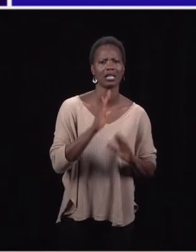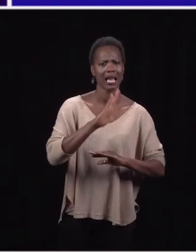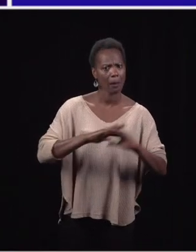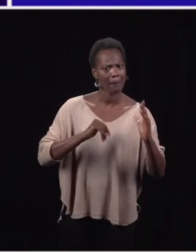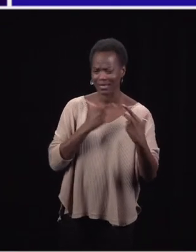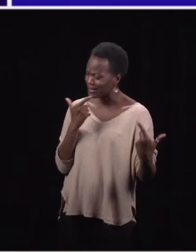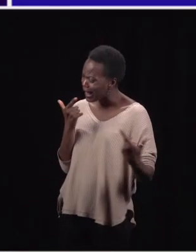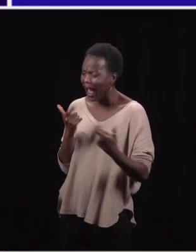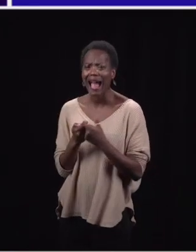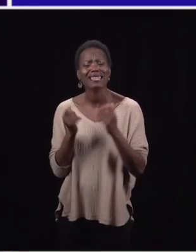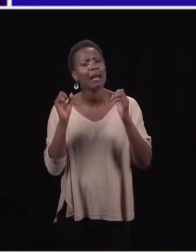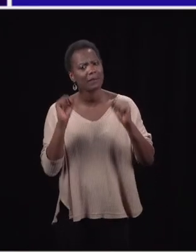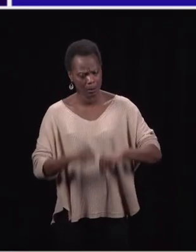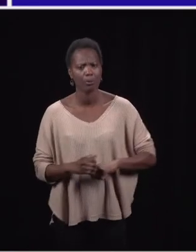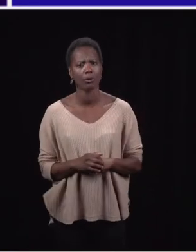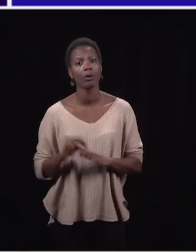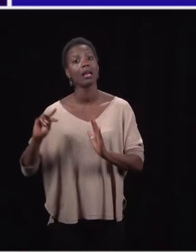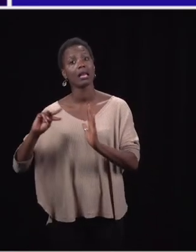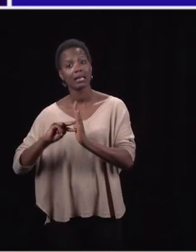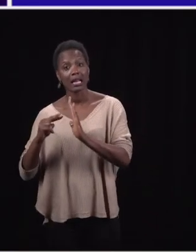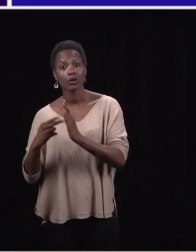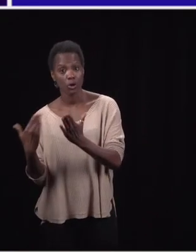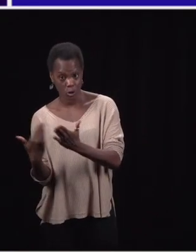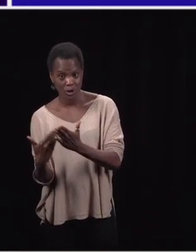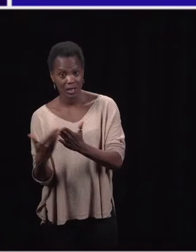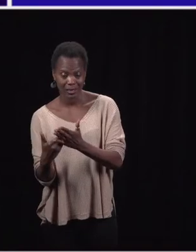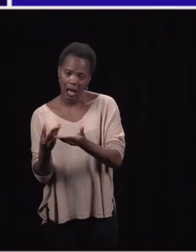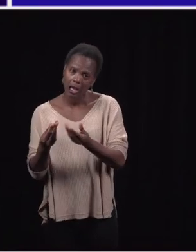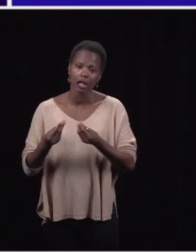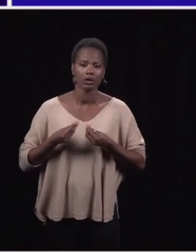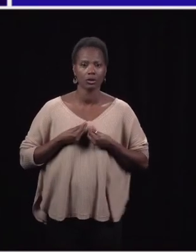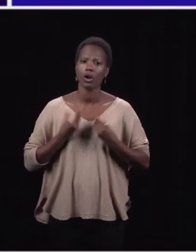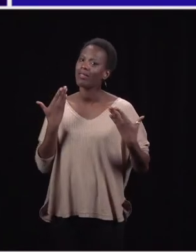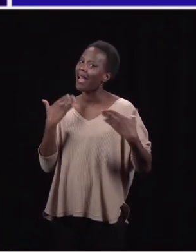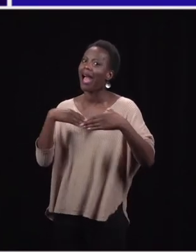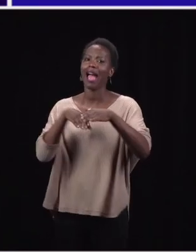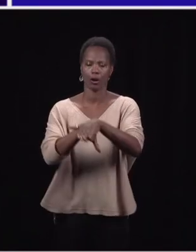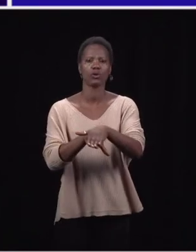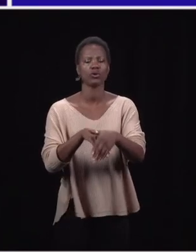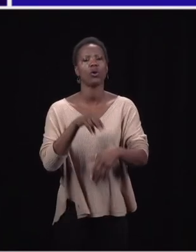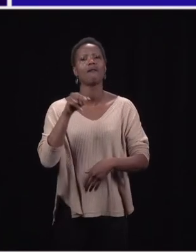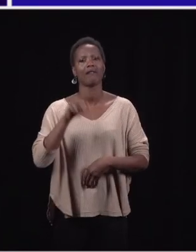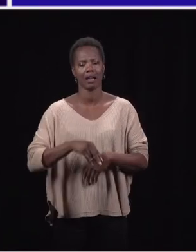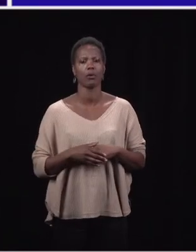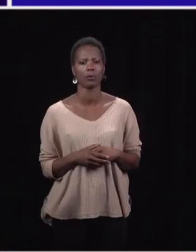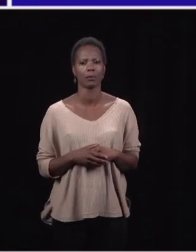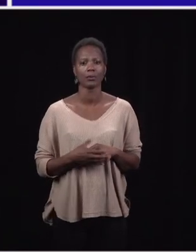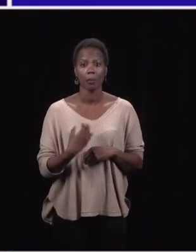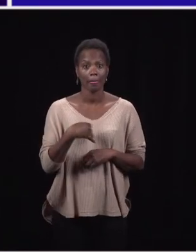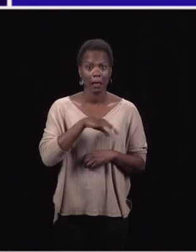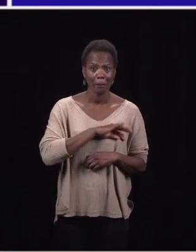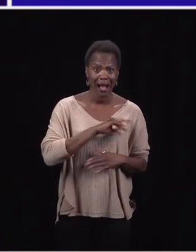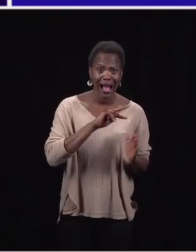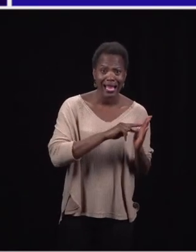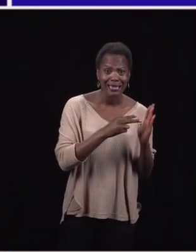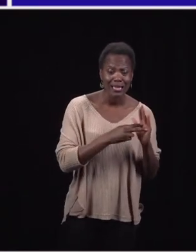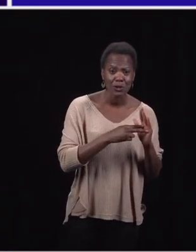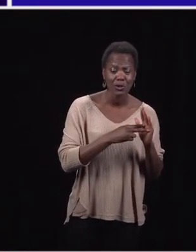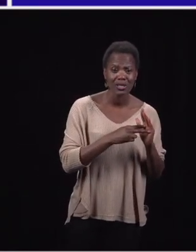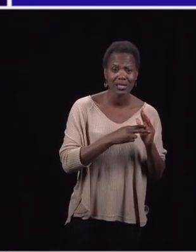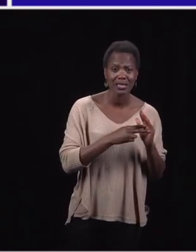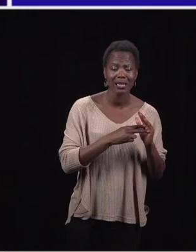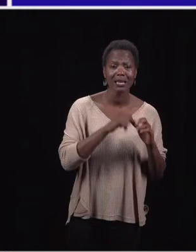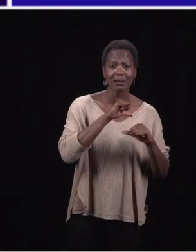que la date est aussi quelque part un vecteur de d'inclusion de par les différentes technologies qui existent